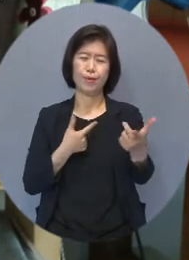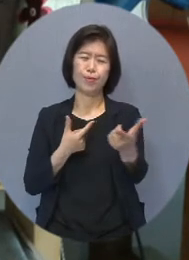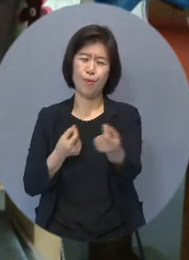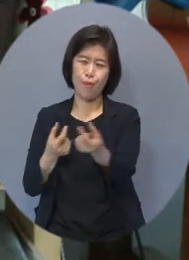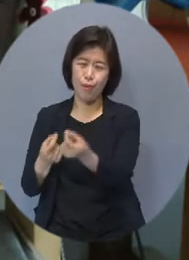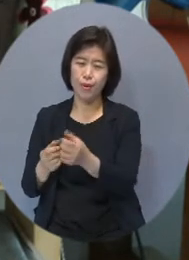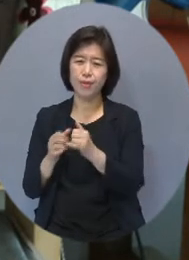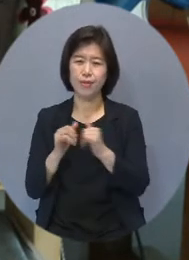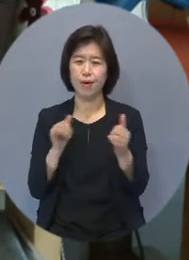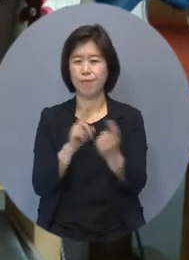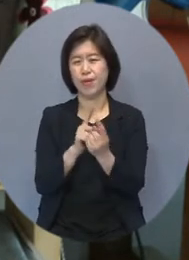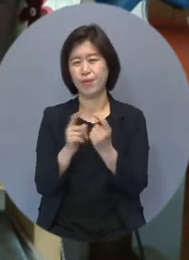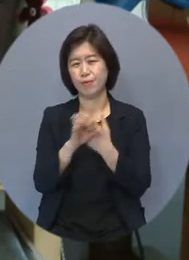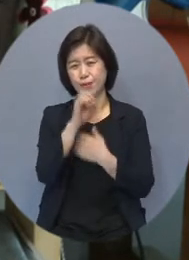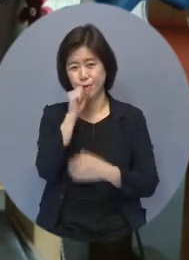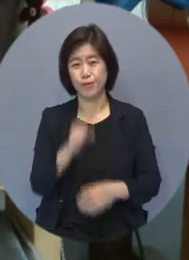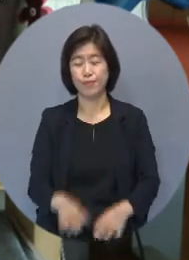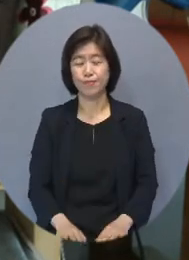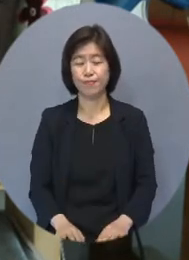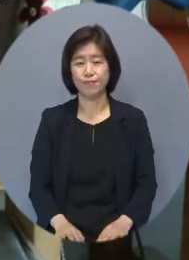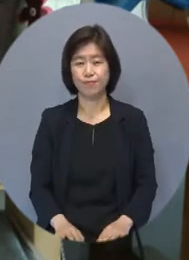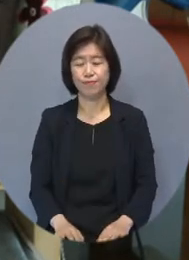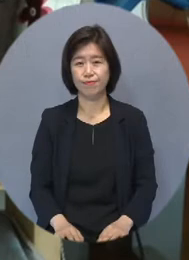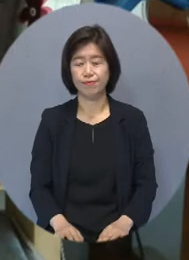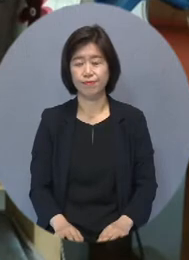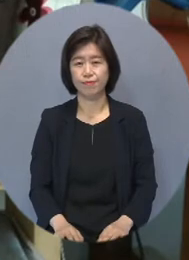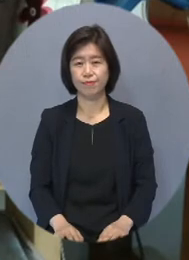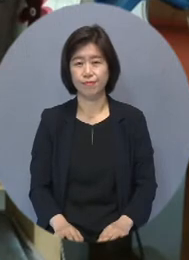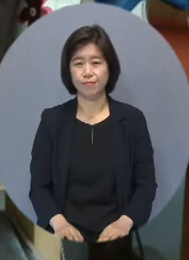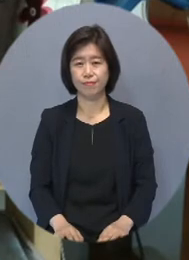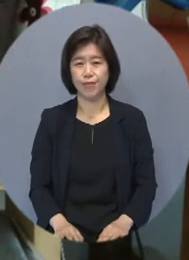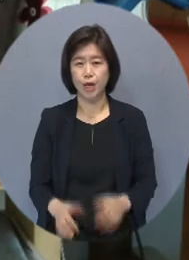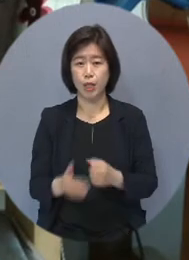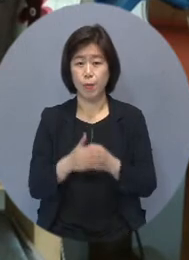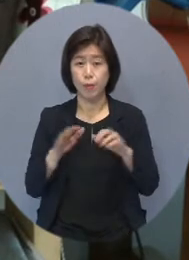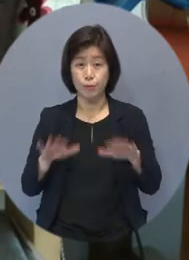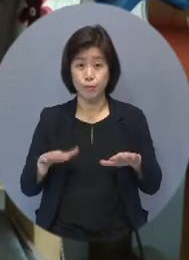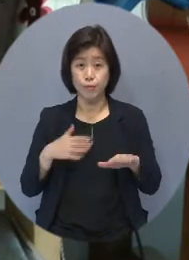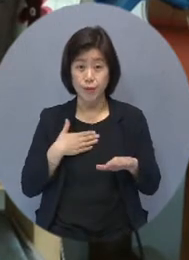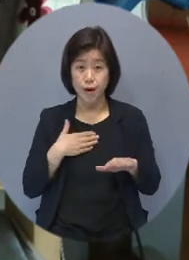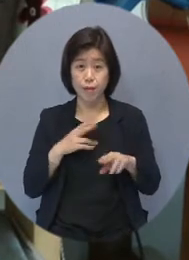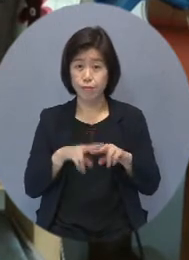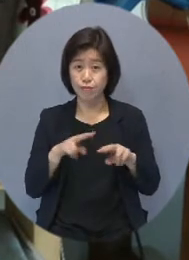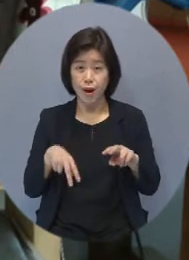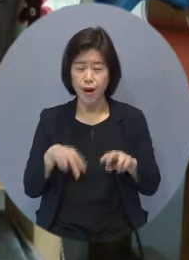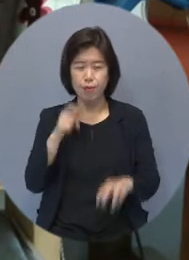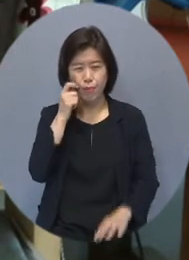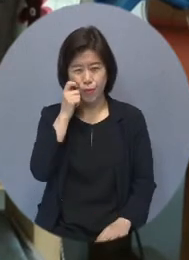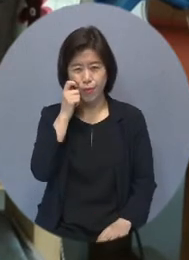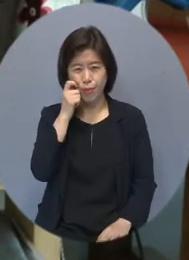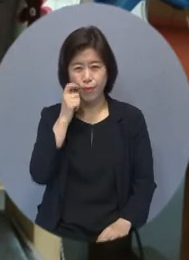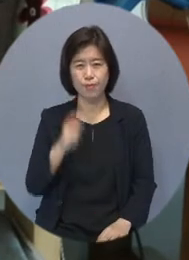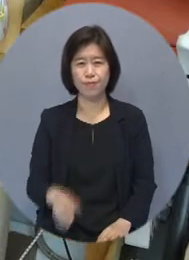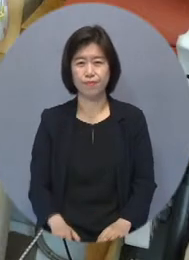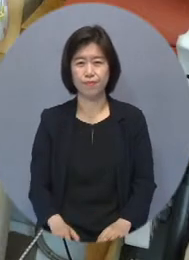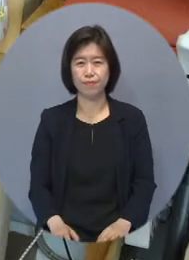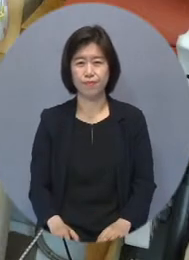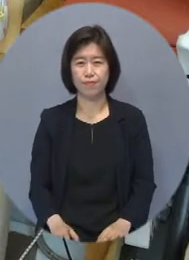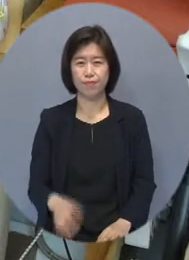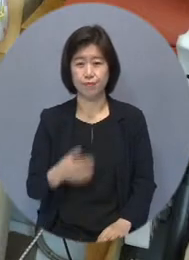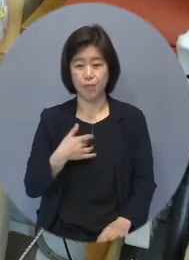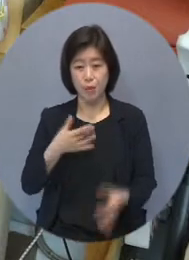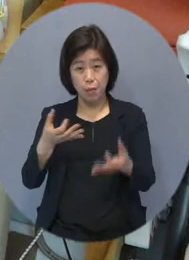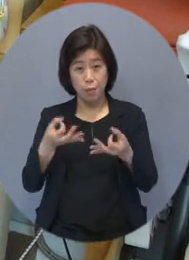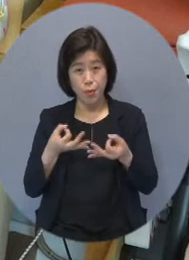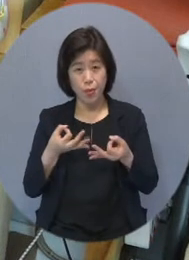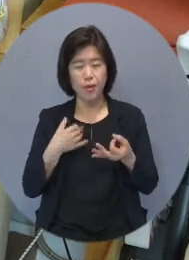못하고 있는 것 같아요. 누군가는 나를 통해서 나의 역할을 해줄 수 있는 사람이 나타났으면 좋겠습니다. 앞으로